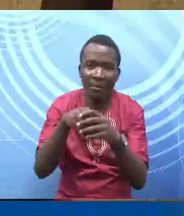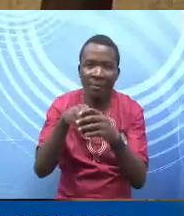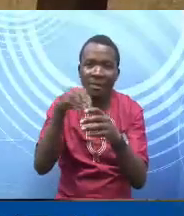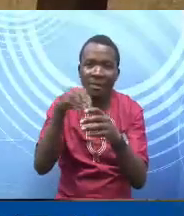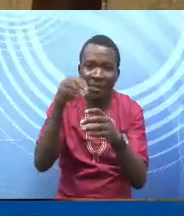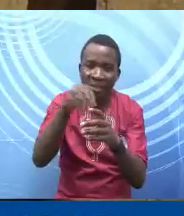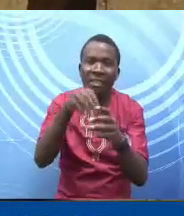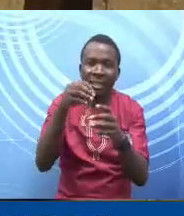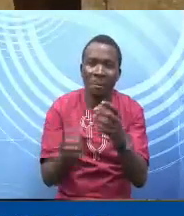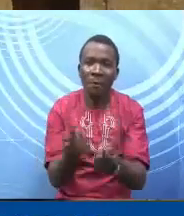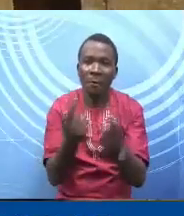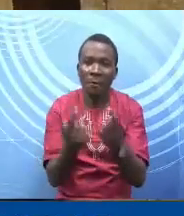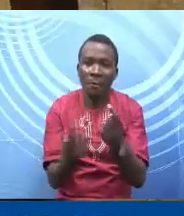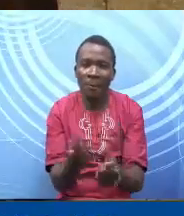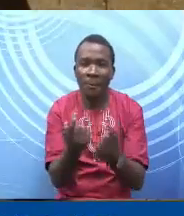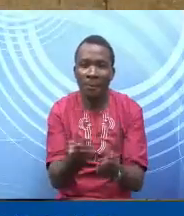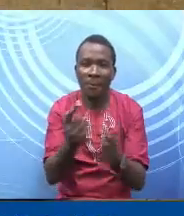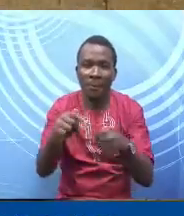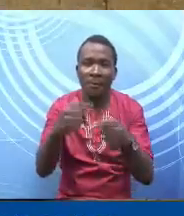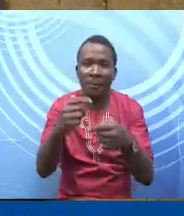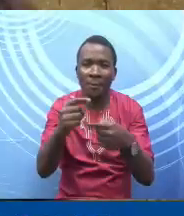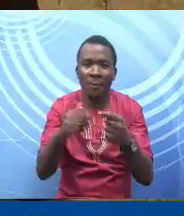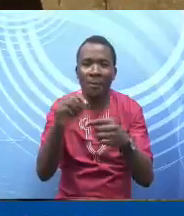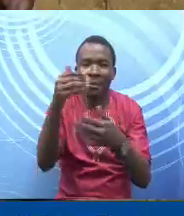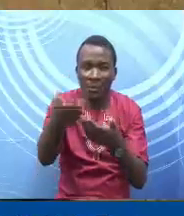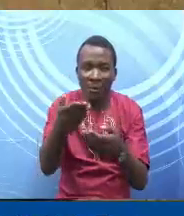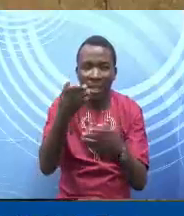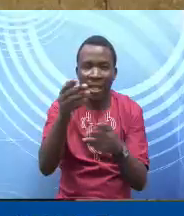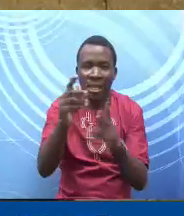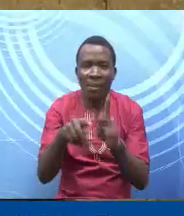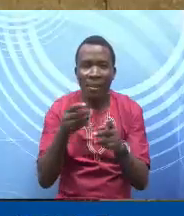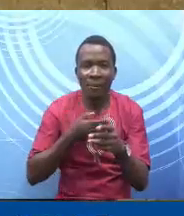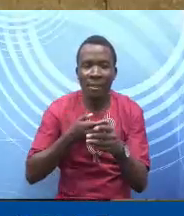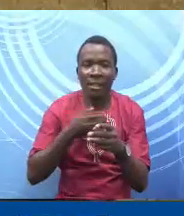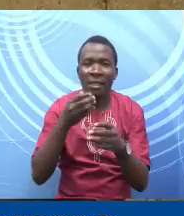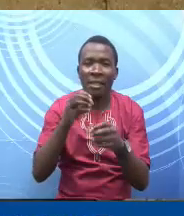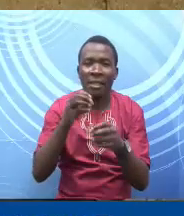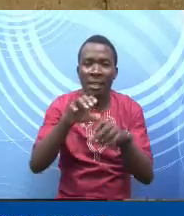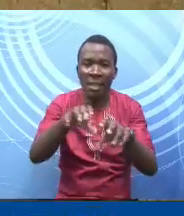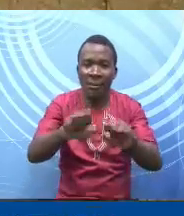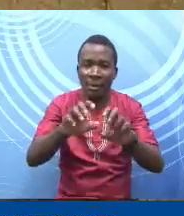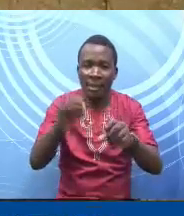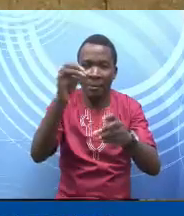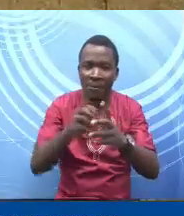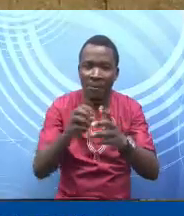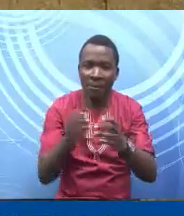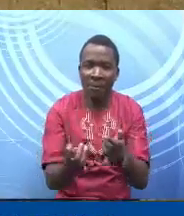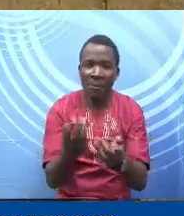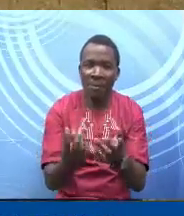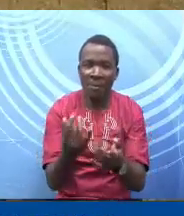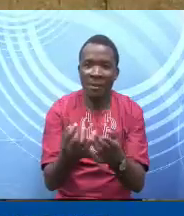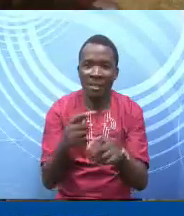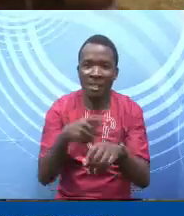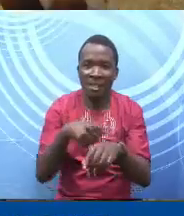inguri bo noneho uwo bafite ibisheshe bakagenda bashyiramo nkoromoro saa cyenda